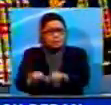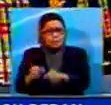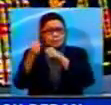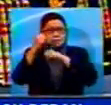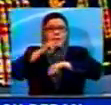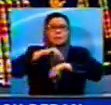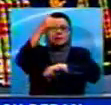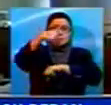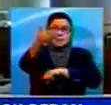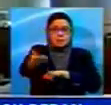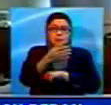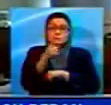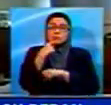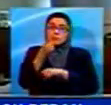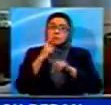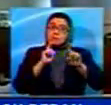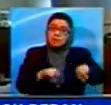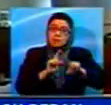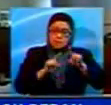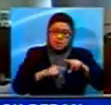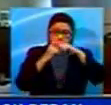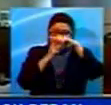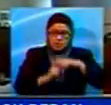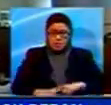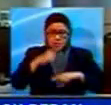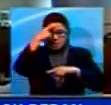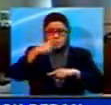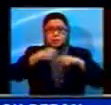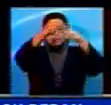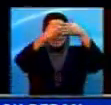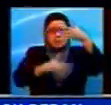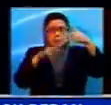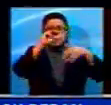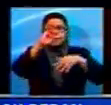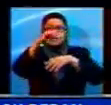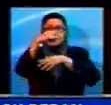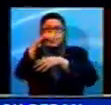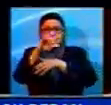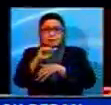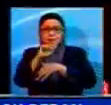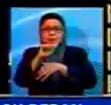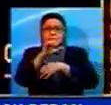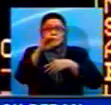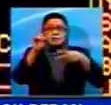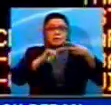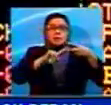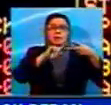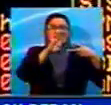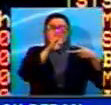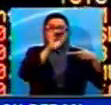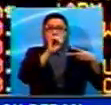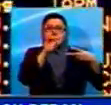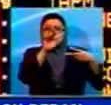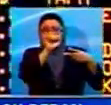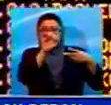menjangkakan respons positif kepada penyenaraian Mega 7-eleven Malaysia holdings berhad dan bsted plantations berhad